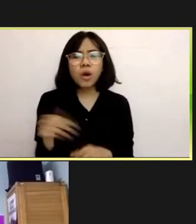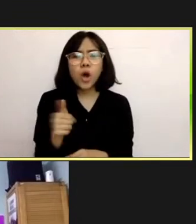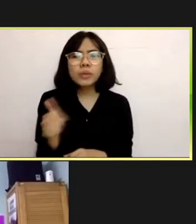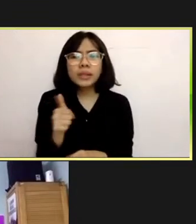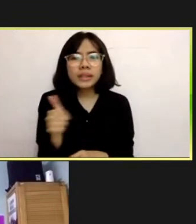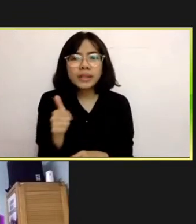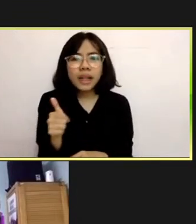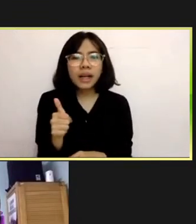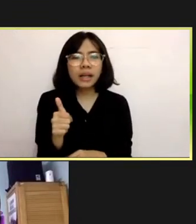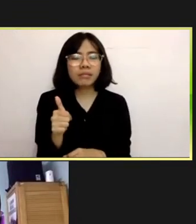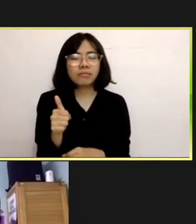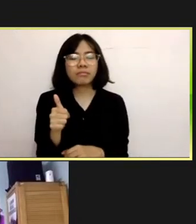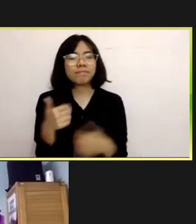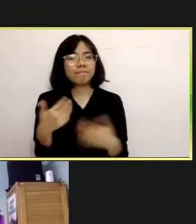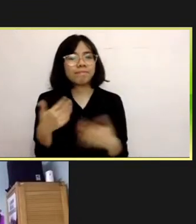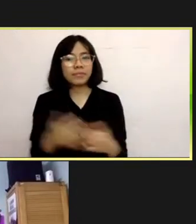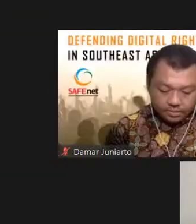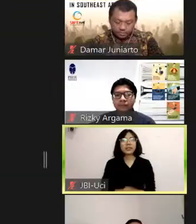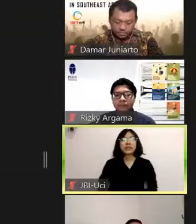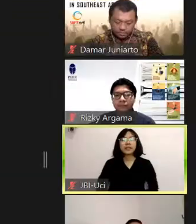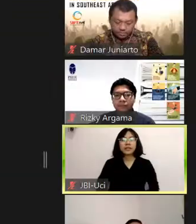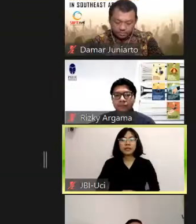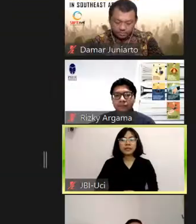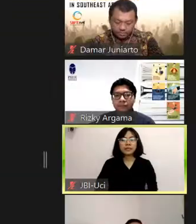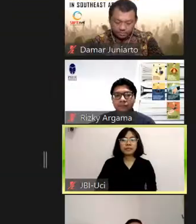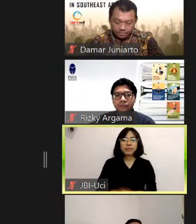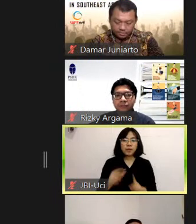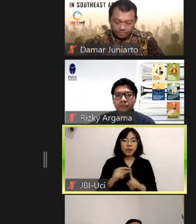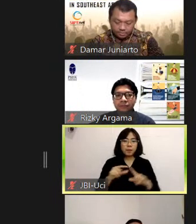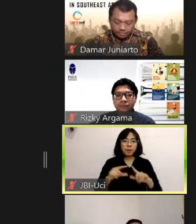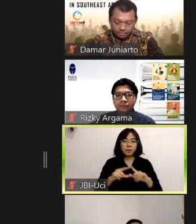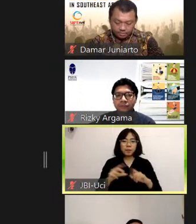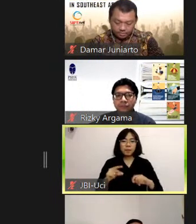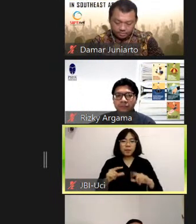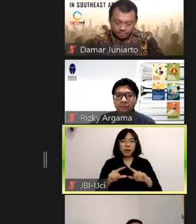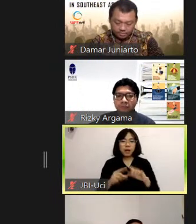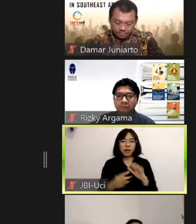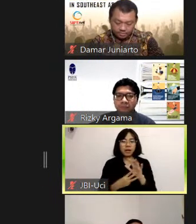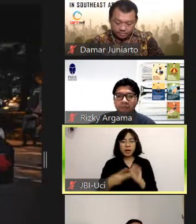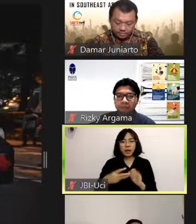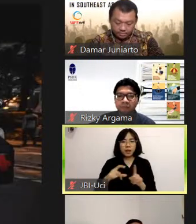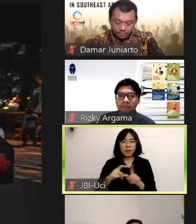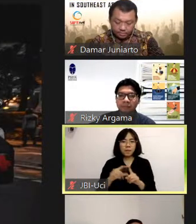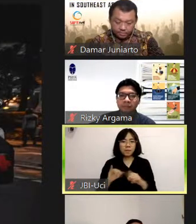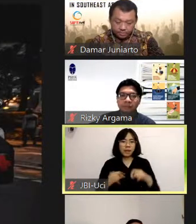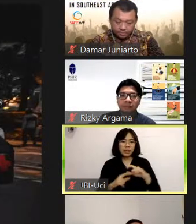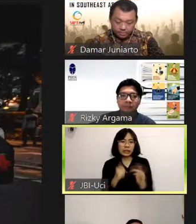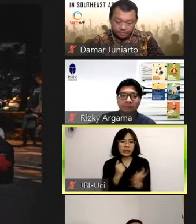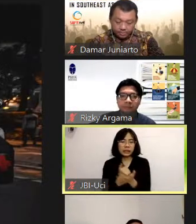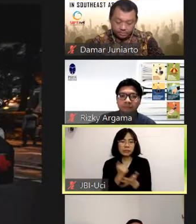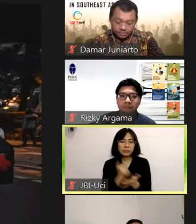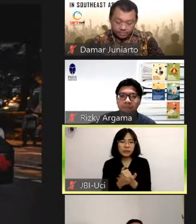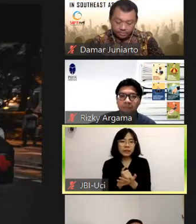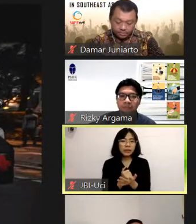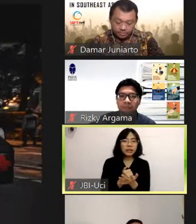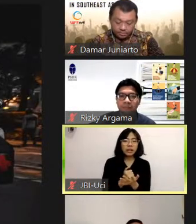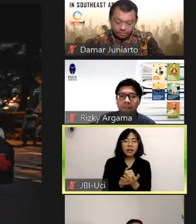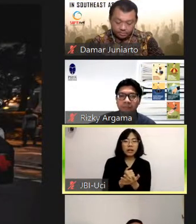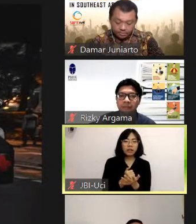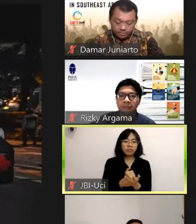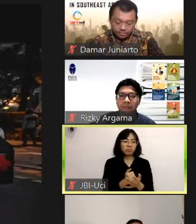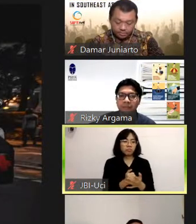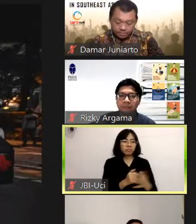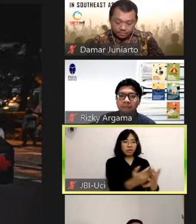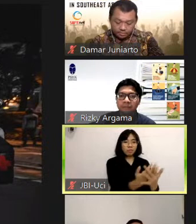kebijakan negara. Nah, dalam hal ini paramedis jalanan memang telah ikut turun ke jalan untuk merespon